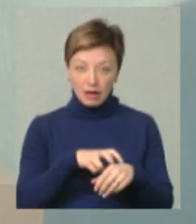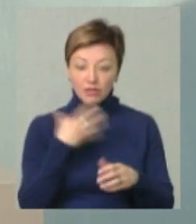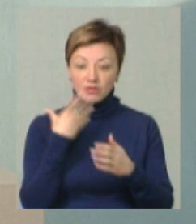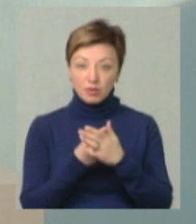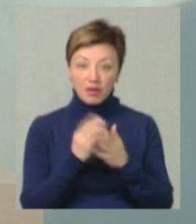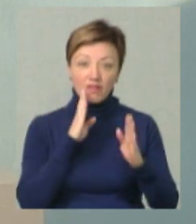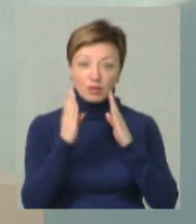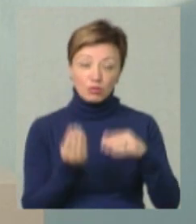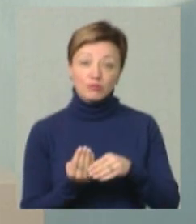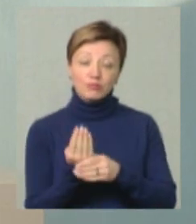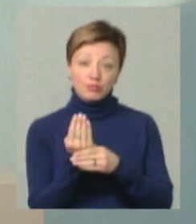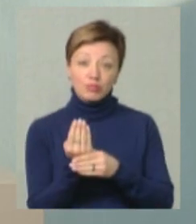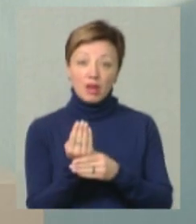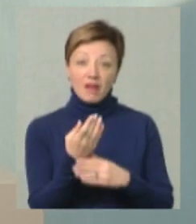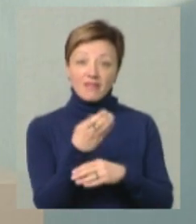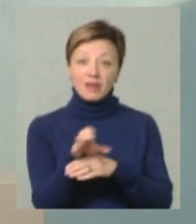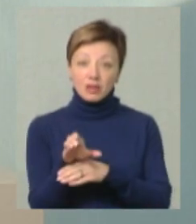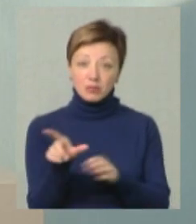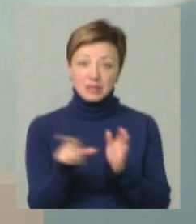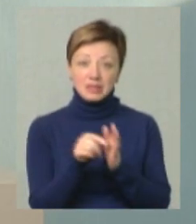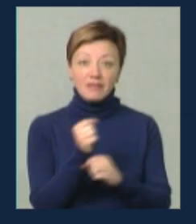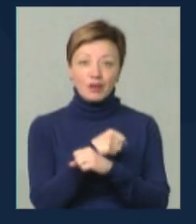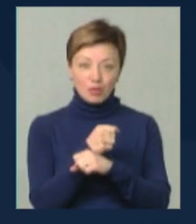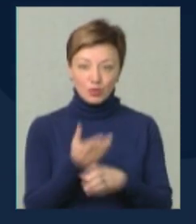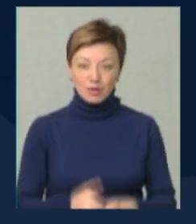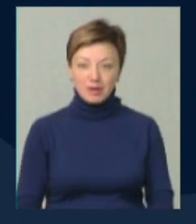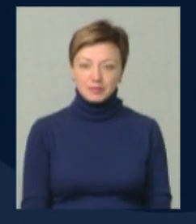Фейсбуці розмістив відео із верблюдами.